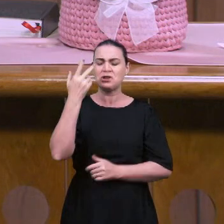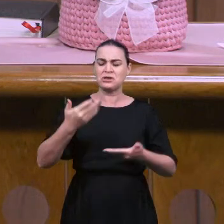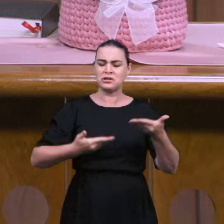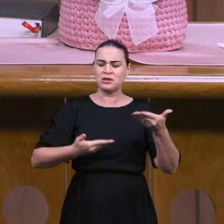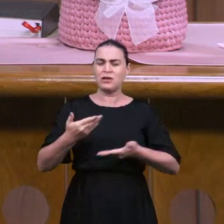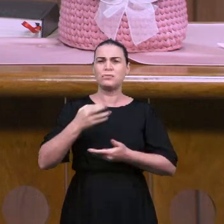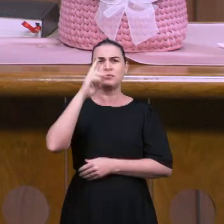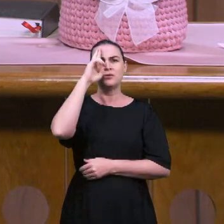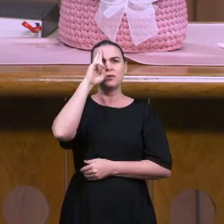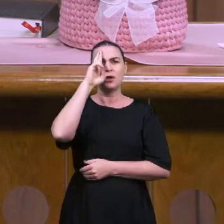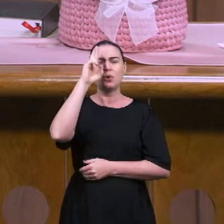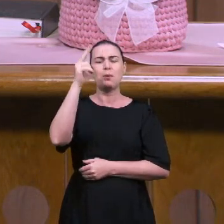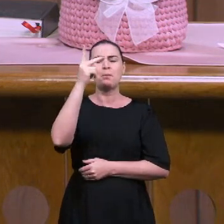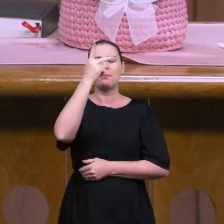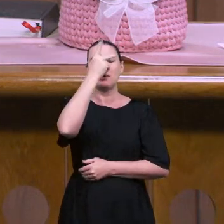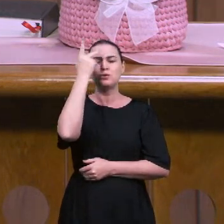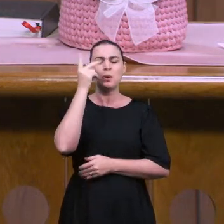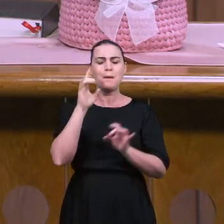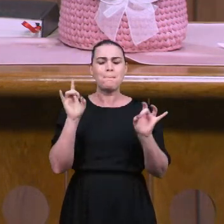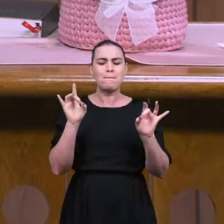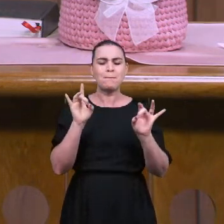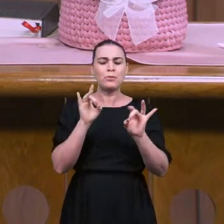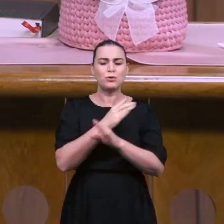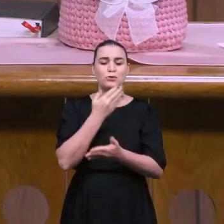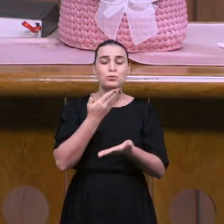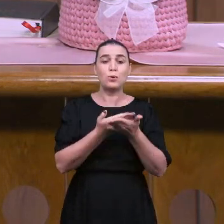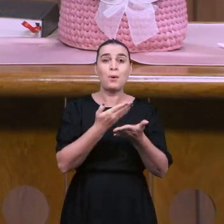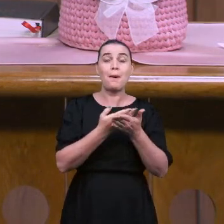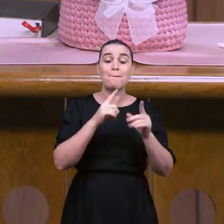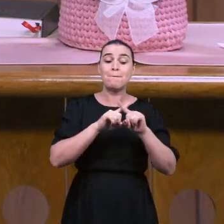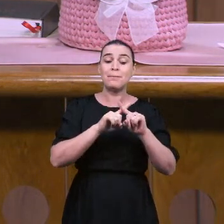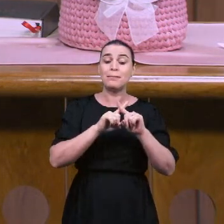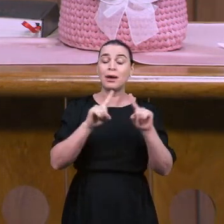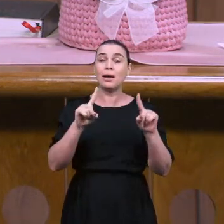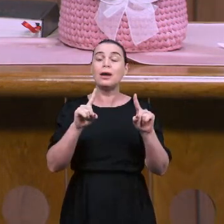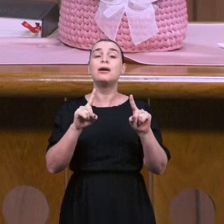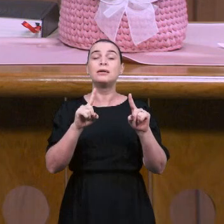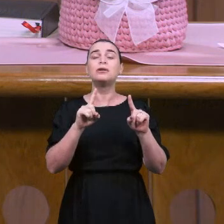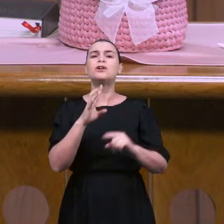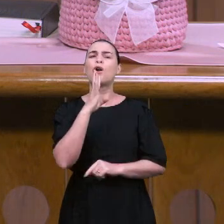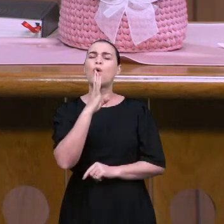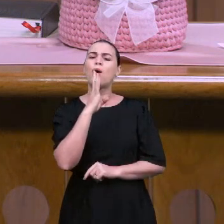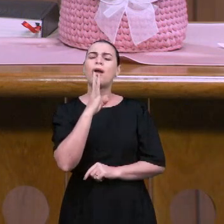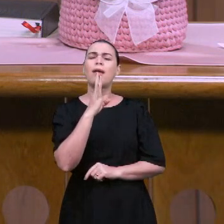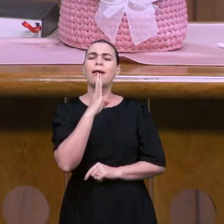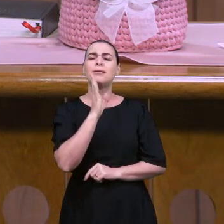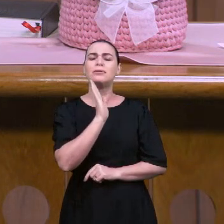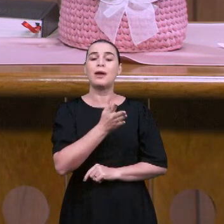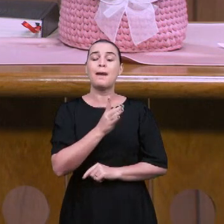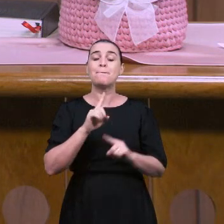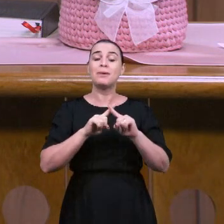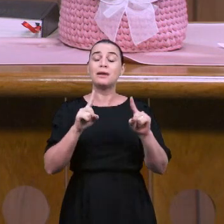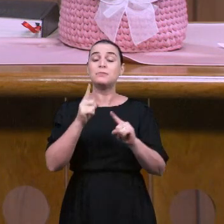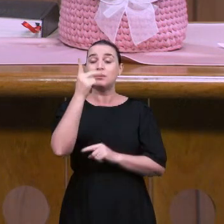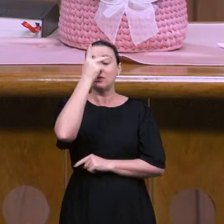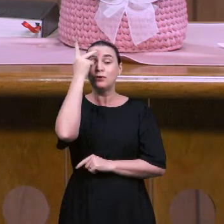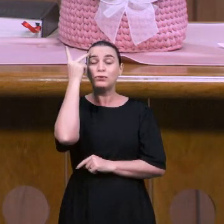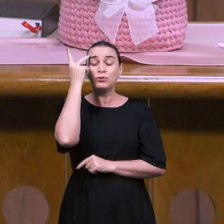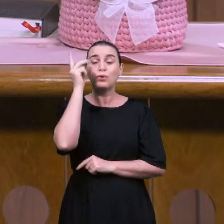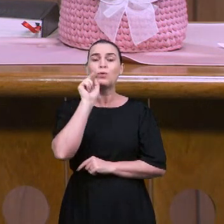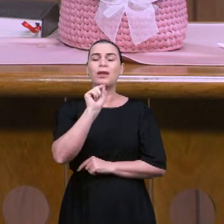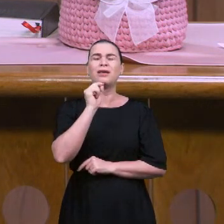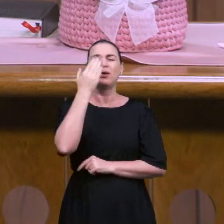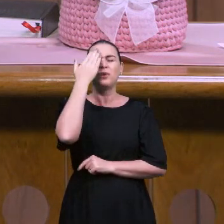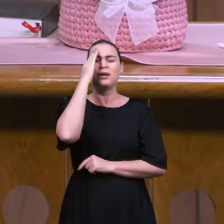notables, serviteurs de Dieu, des personnes préparées, mais quelques-uns n'ont pas compris encore que nous sommes dans une